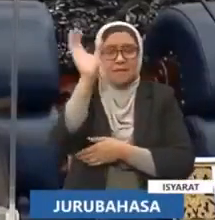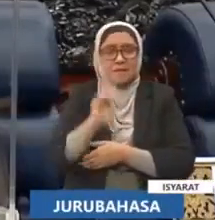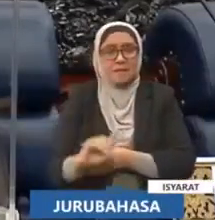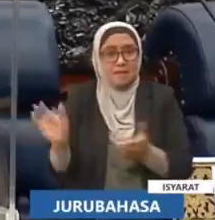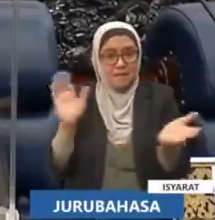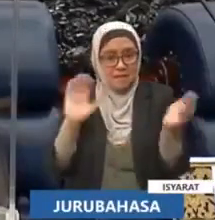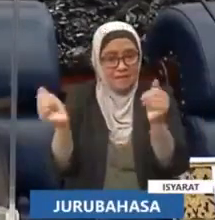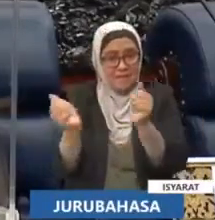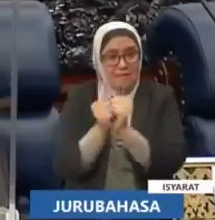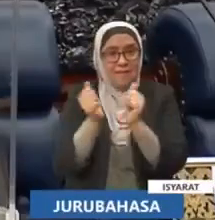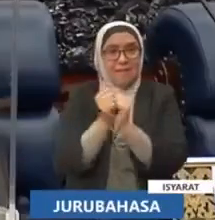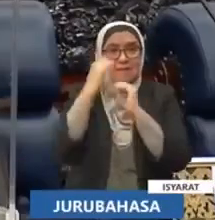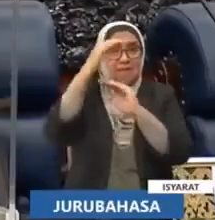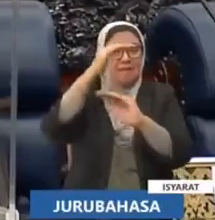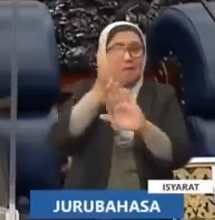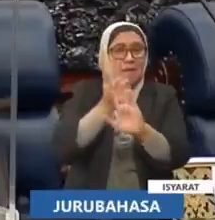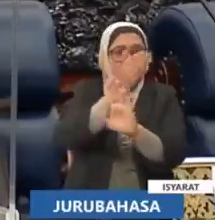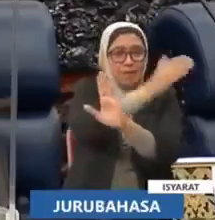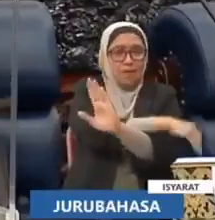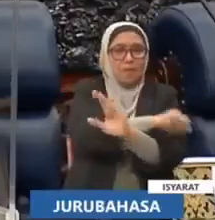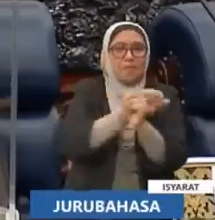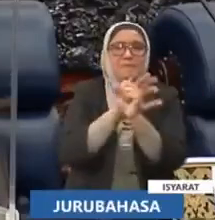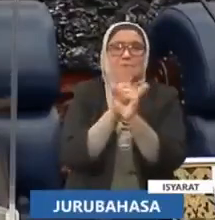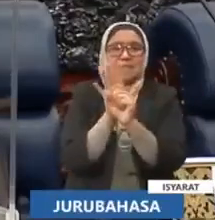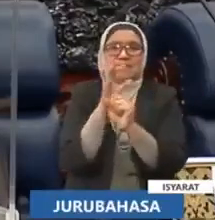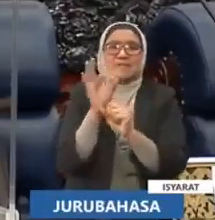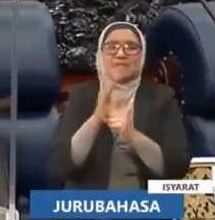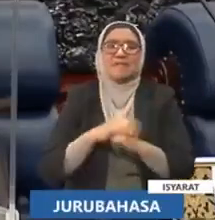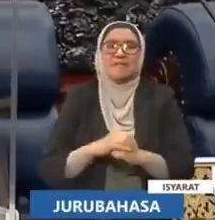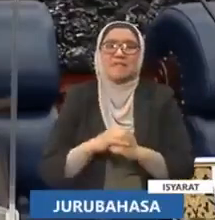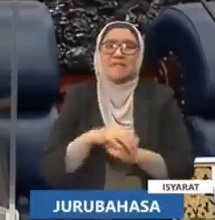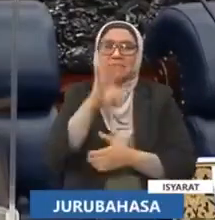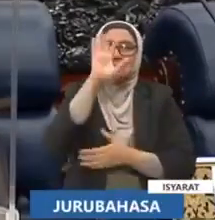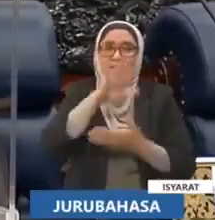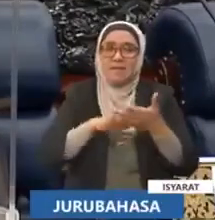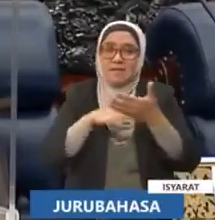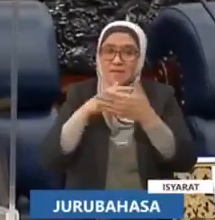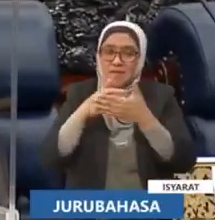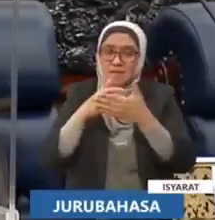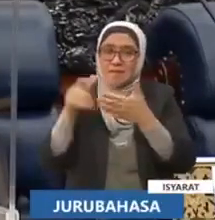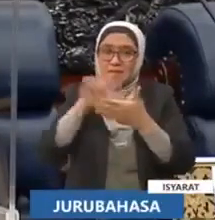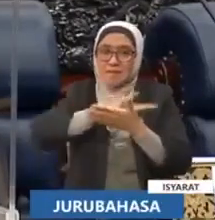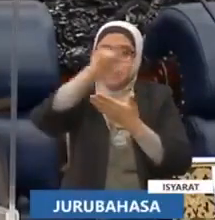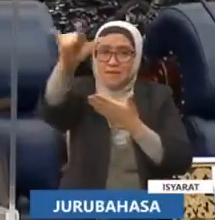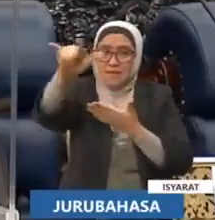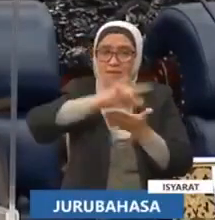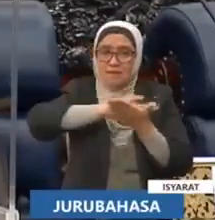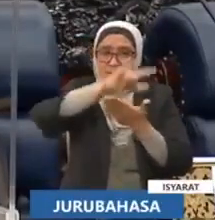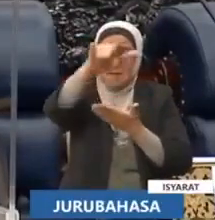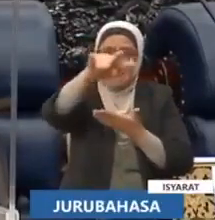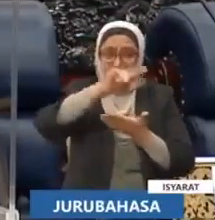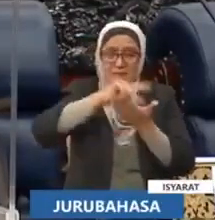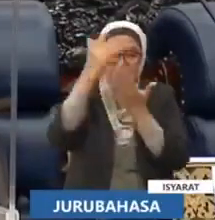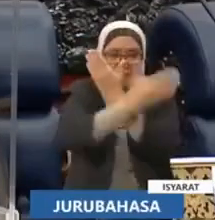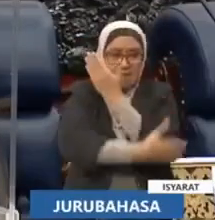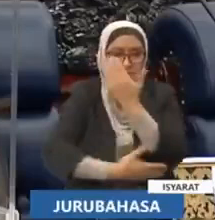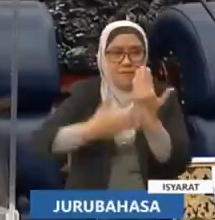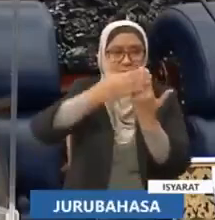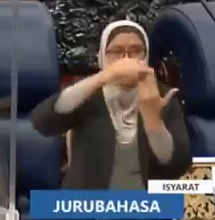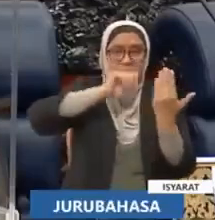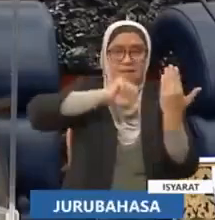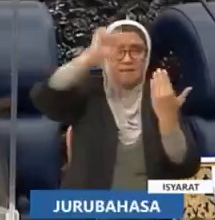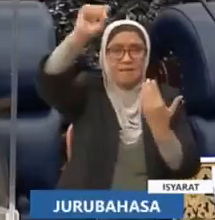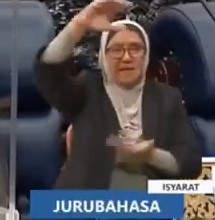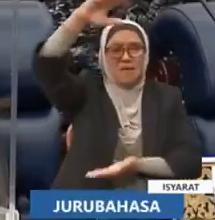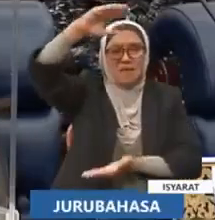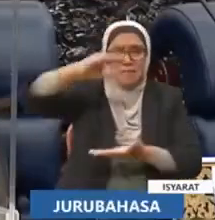tempoh sebelum wabak COVID-19. Manakala bagi penerbangan di antara Semenanjung dan Sabah, kekerapan penerbangan telah